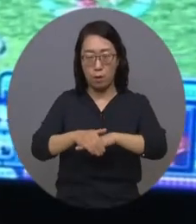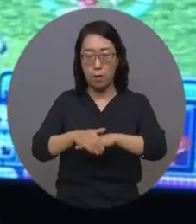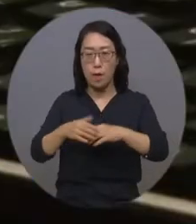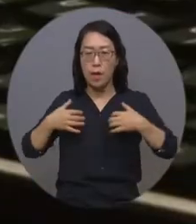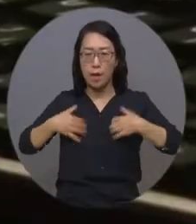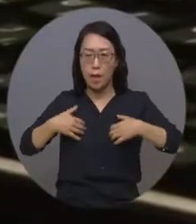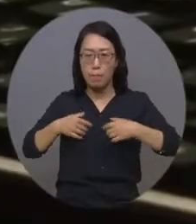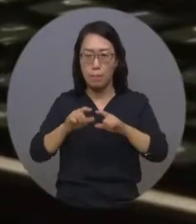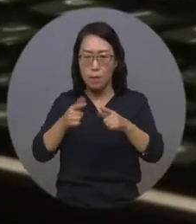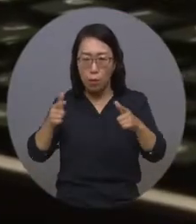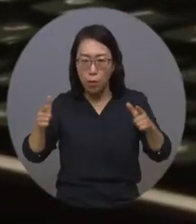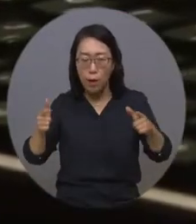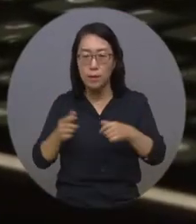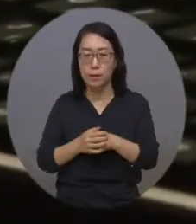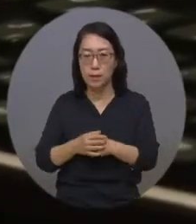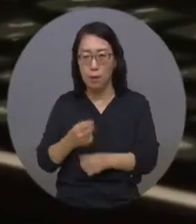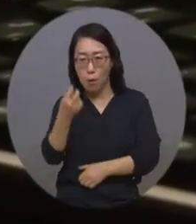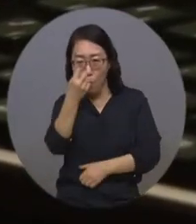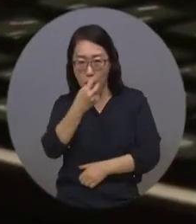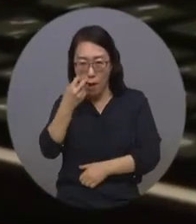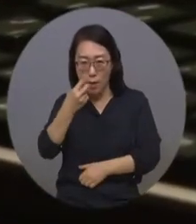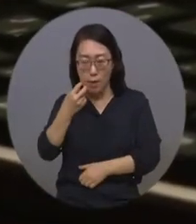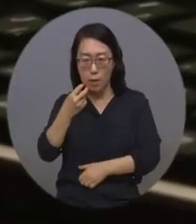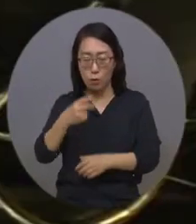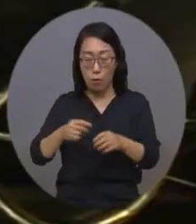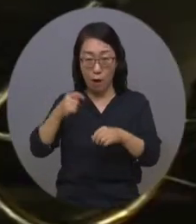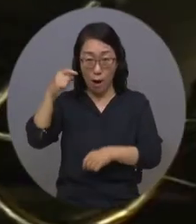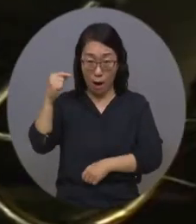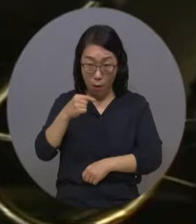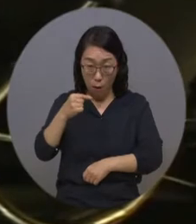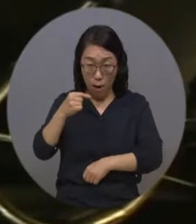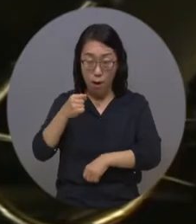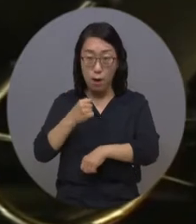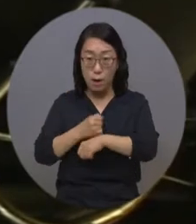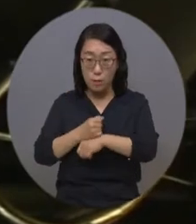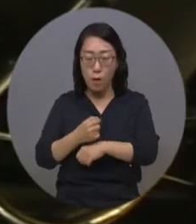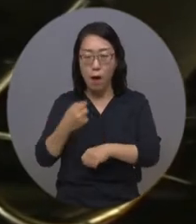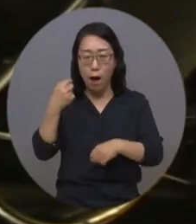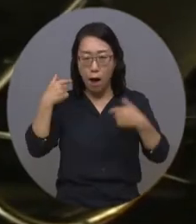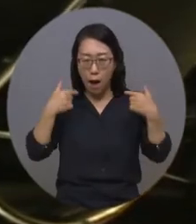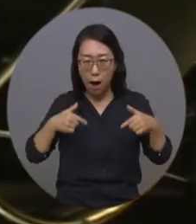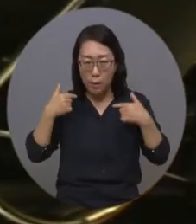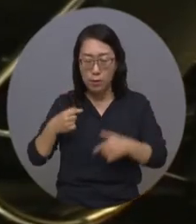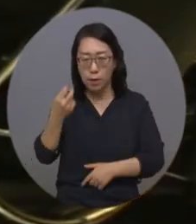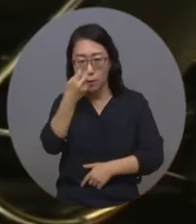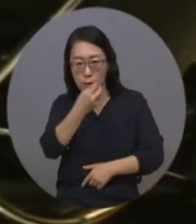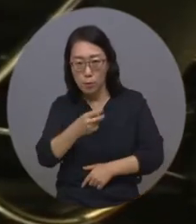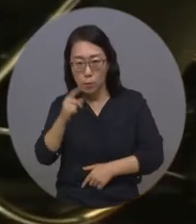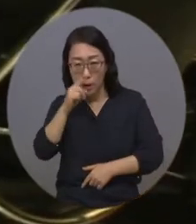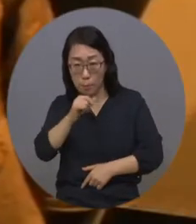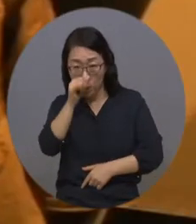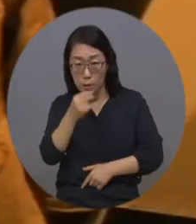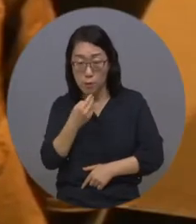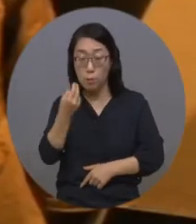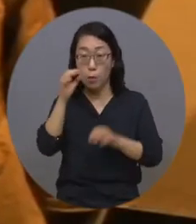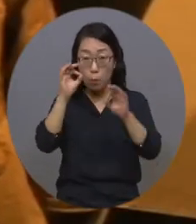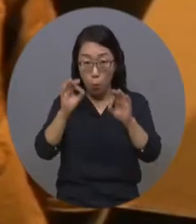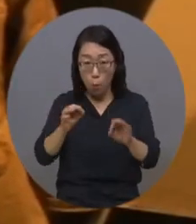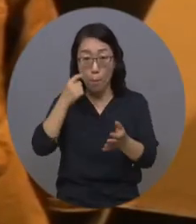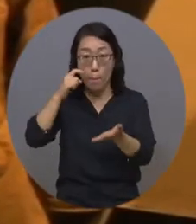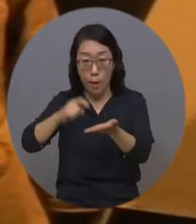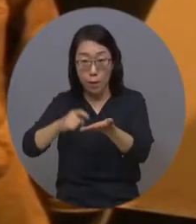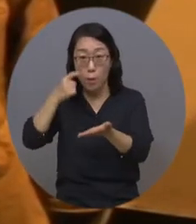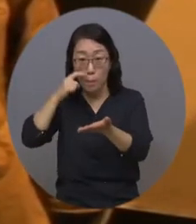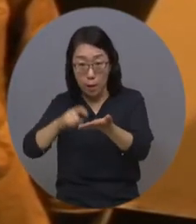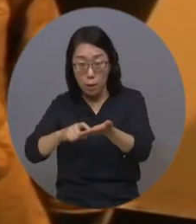개인물관리위원회의 기능을 강화해 청소년 유해 개인물을 상시 모니터링하고 청소년 유해 광고 차단 등을 위한